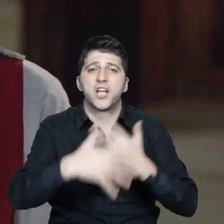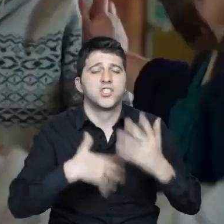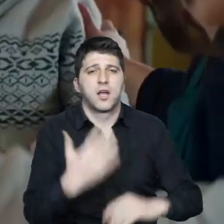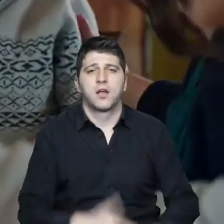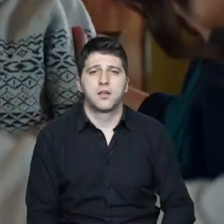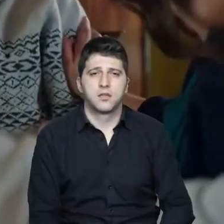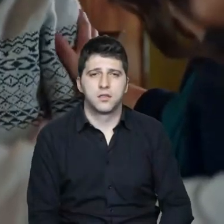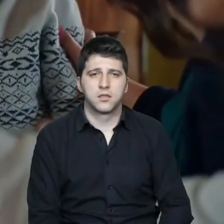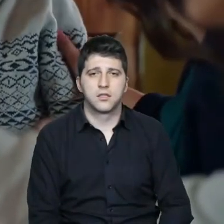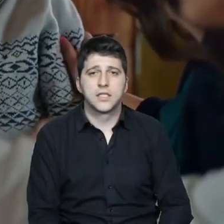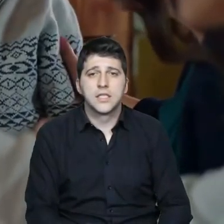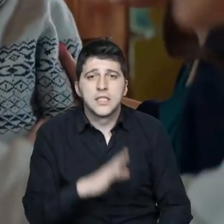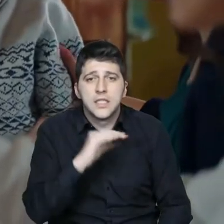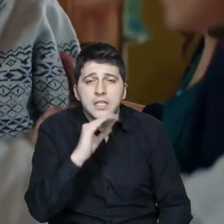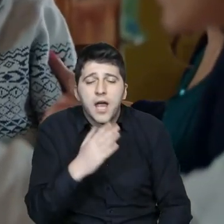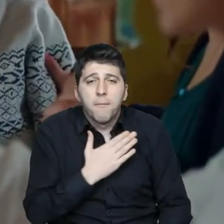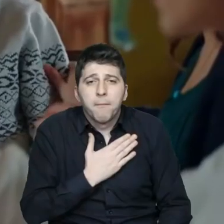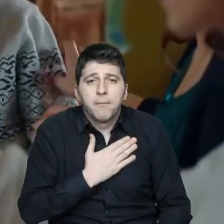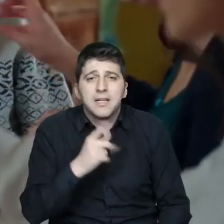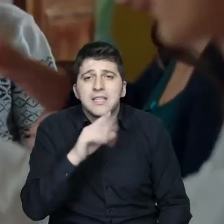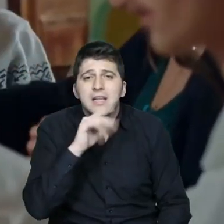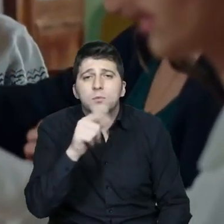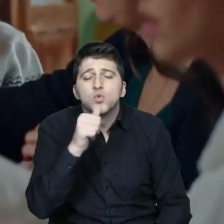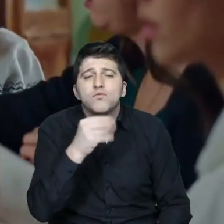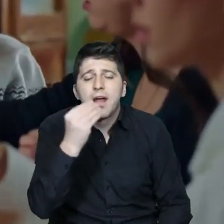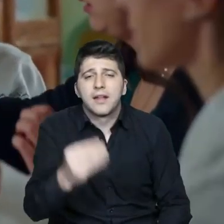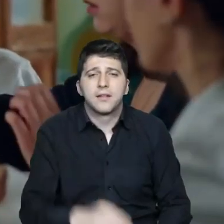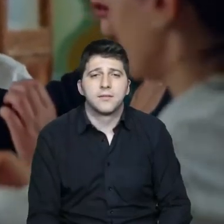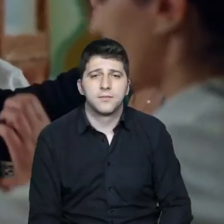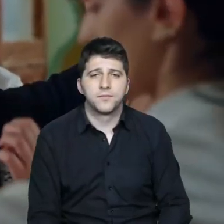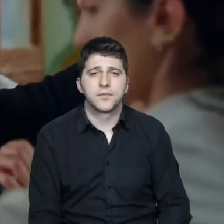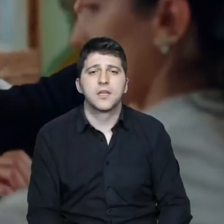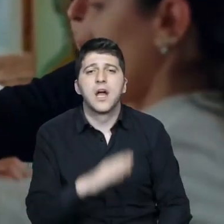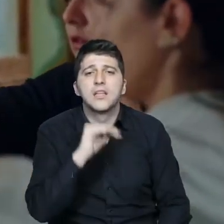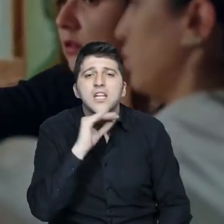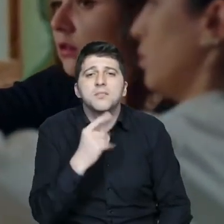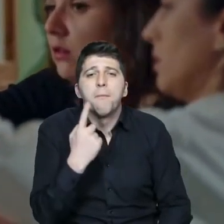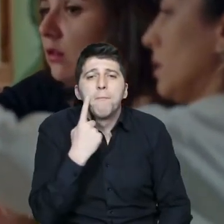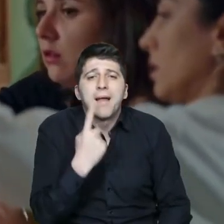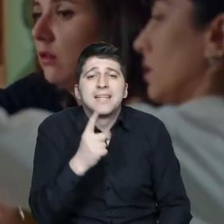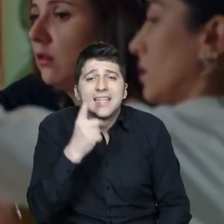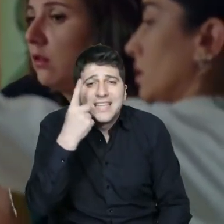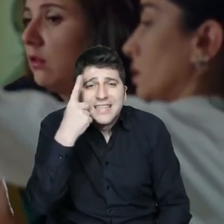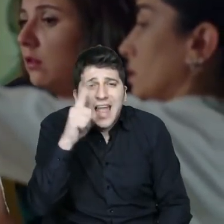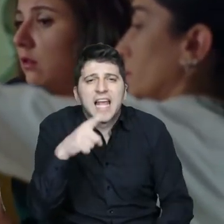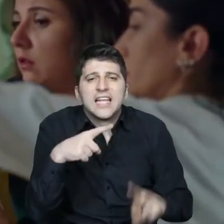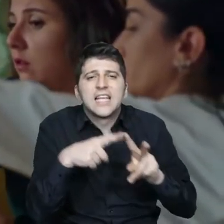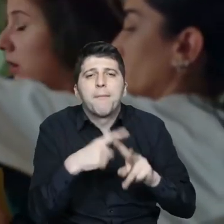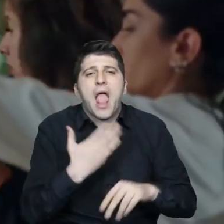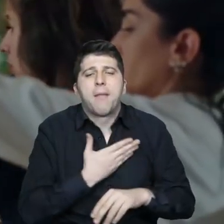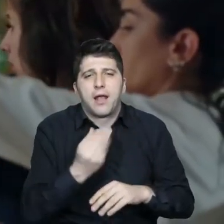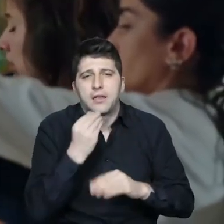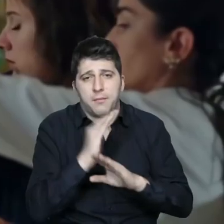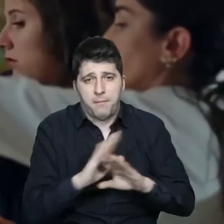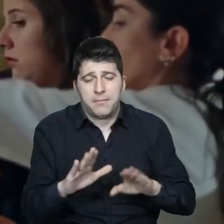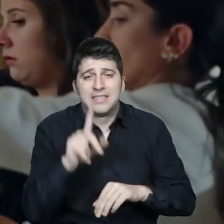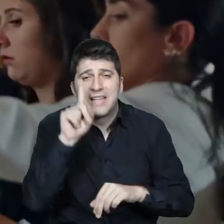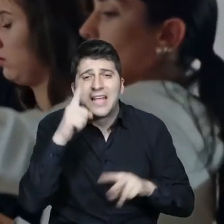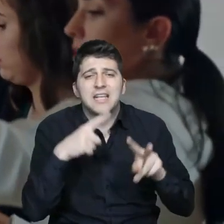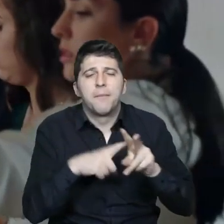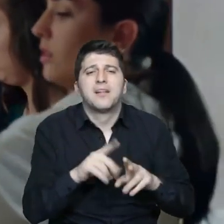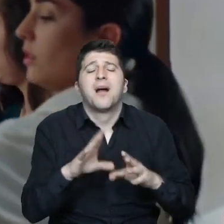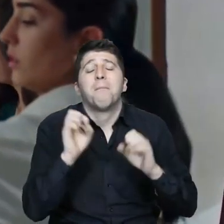ha. Dedem. Şu dedeme su ver, hadi. Dedeciğim bak, sadece kepek ekmeği yiyorsun, tamam mı? Sadece.